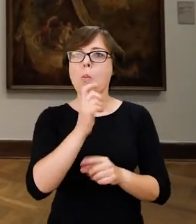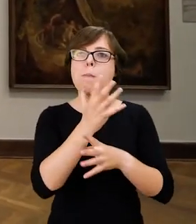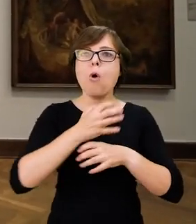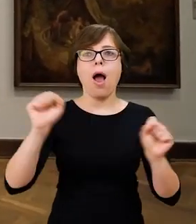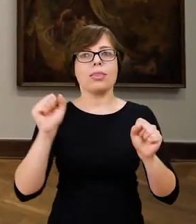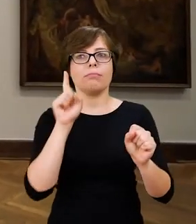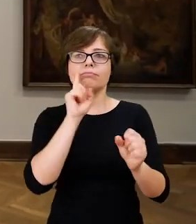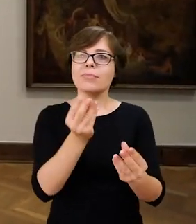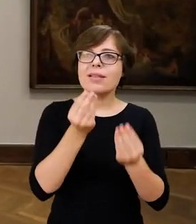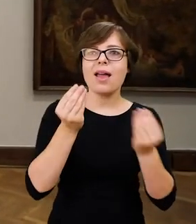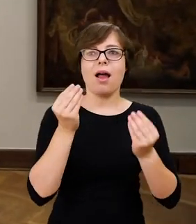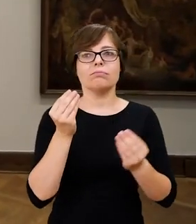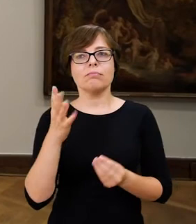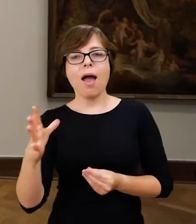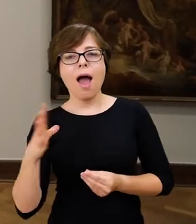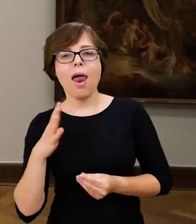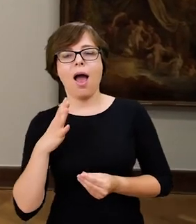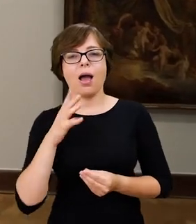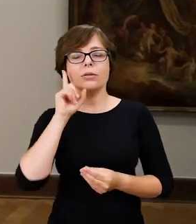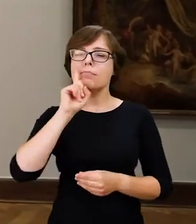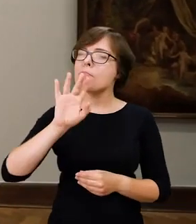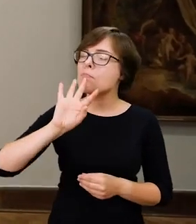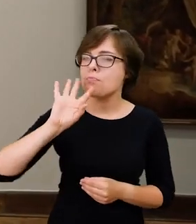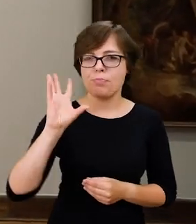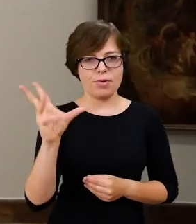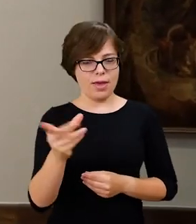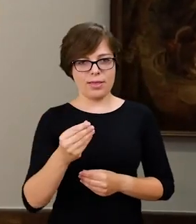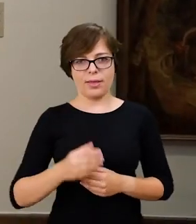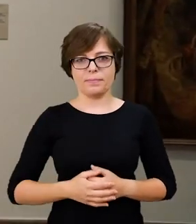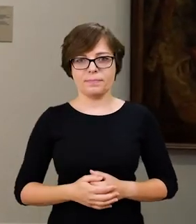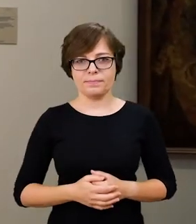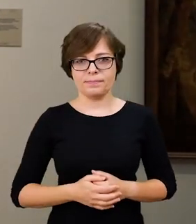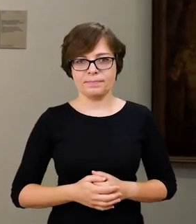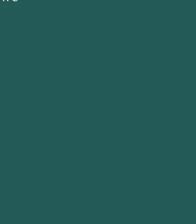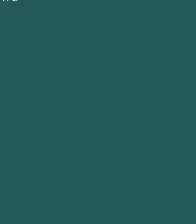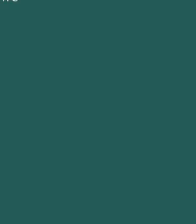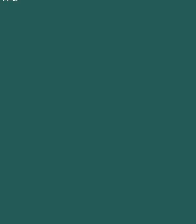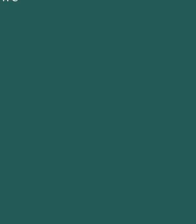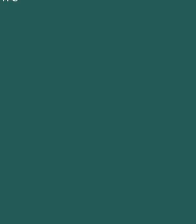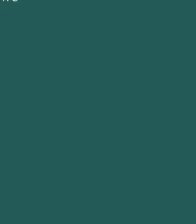gracja, wdzięk, puls idealizowanych bohaterek.